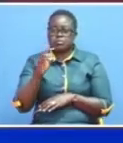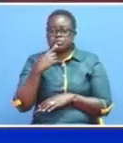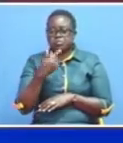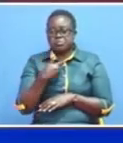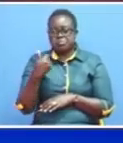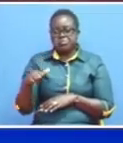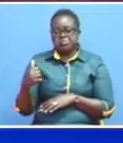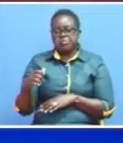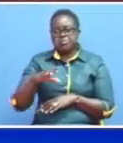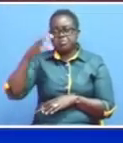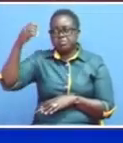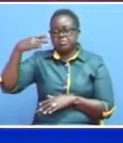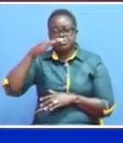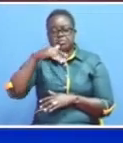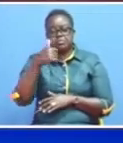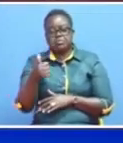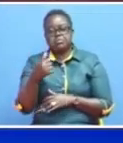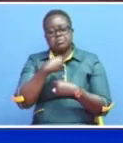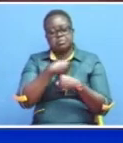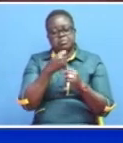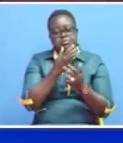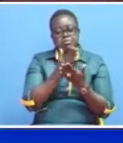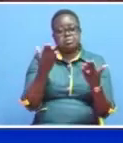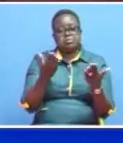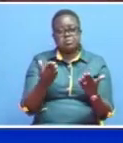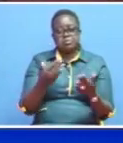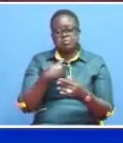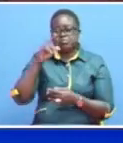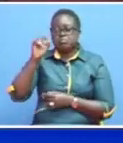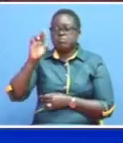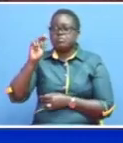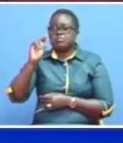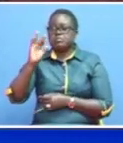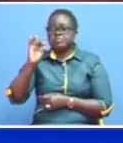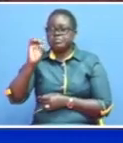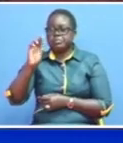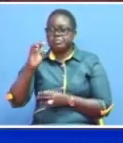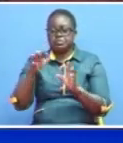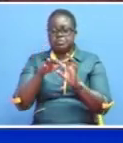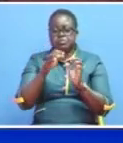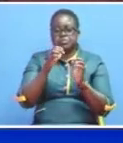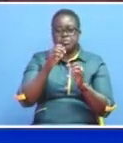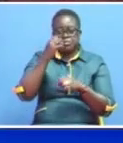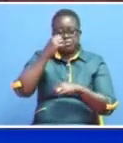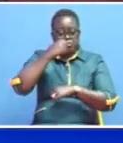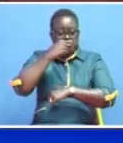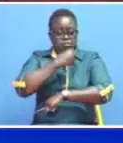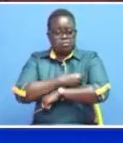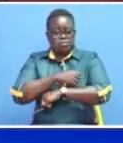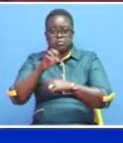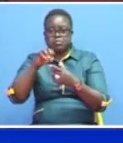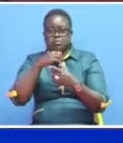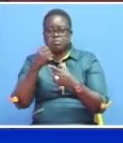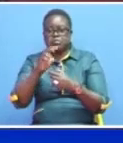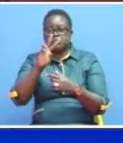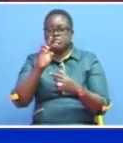pakubi kila kingi ni kumake sure kula kuina transformer hii connected itwe skulu na musiumu kana misieli itwe